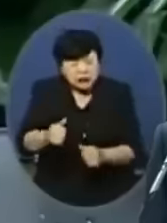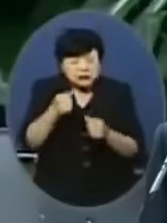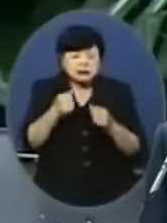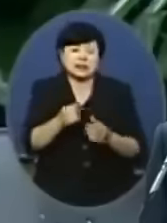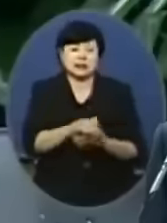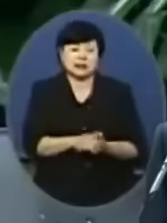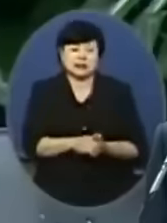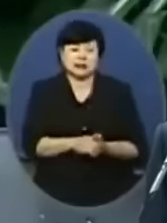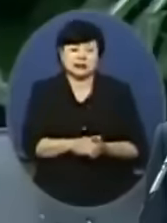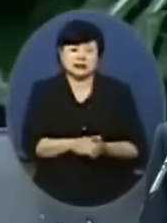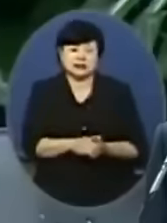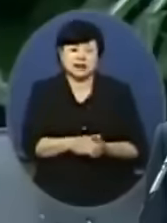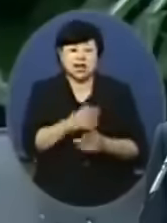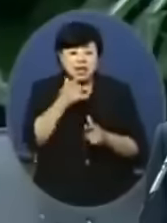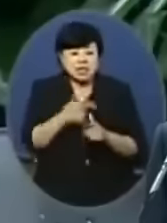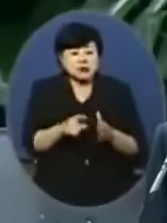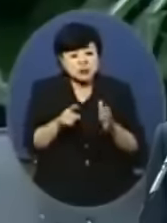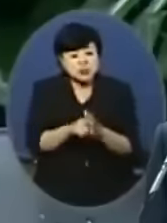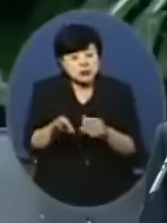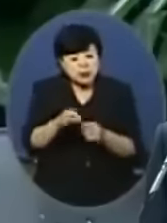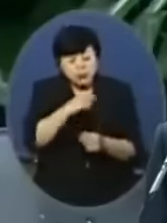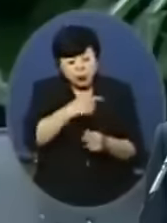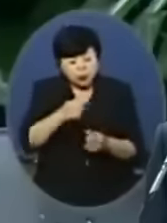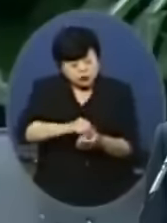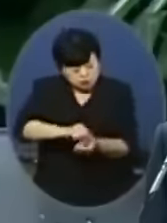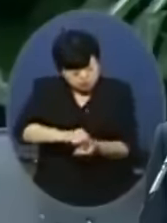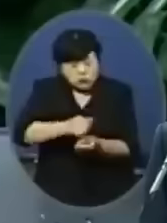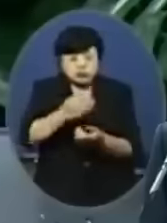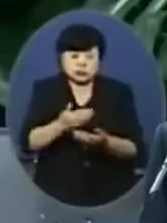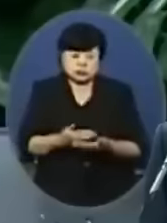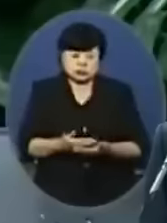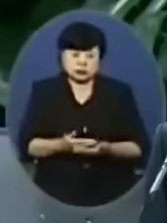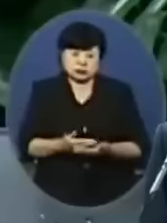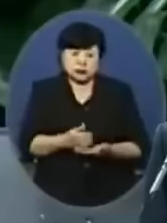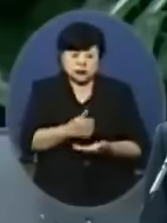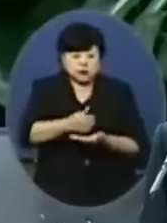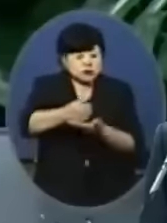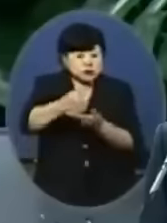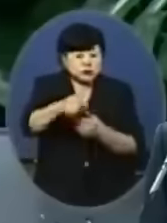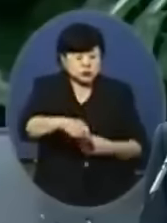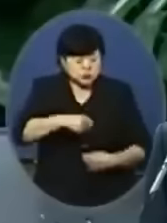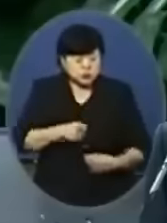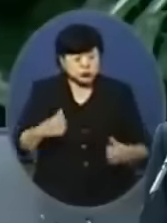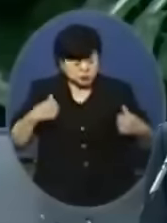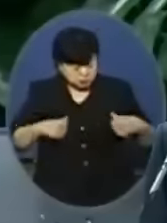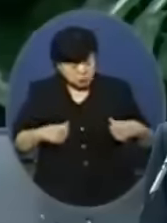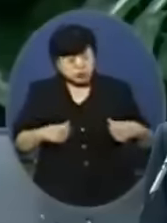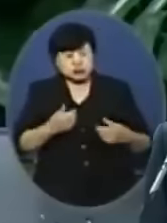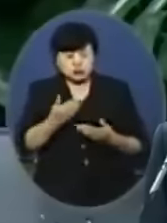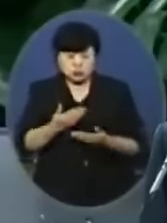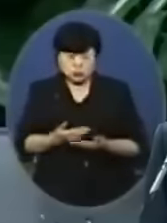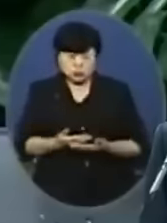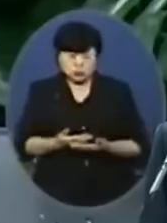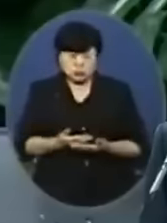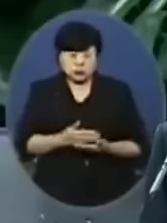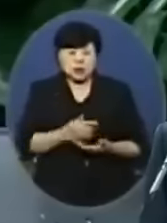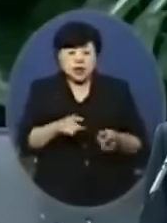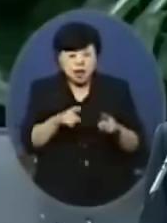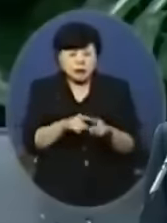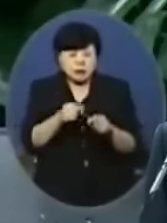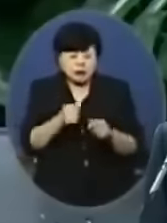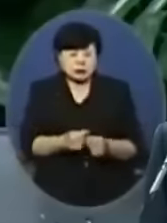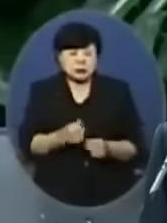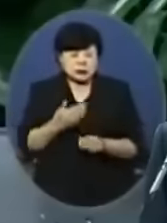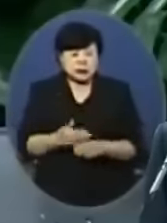사는데 예수를 믿으면 보혈로 씻어버리고 주님의 의로운 옷을 입혀주시고 우리와 같이 계시면